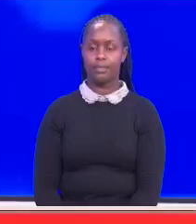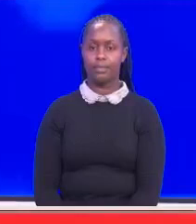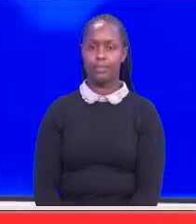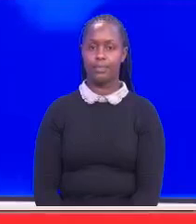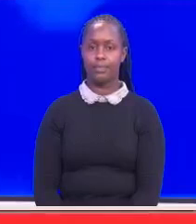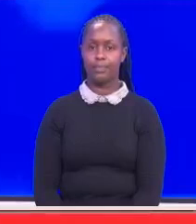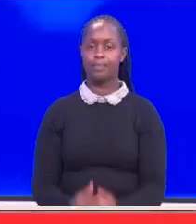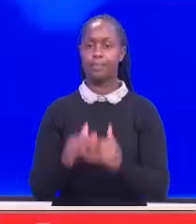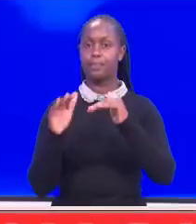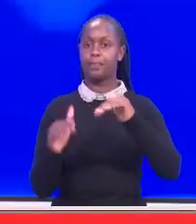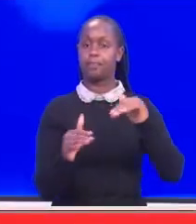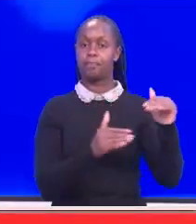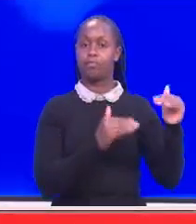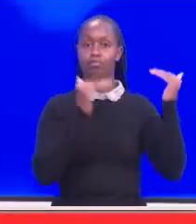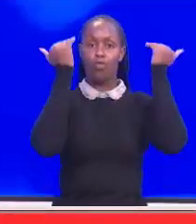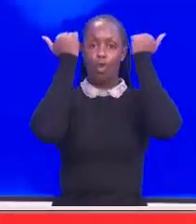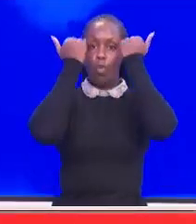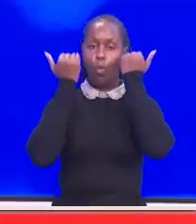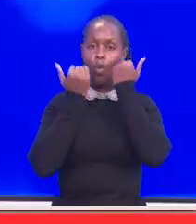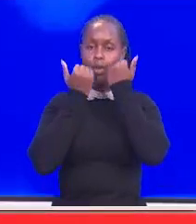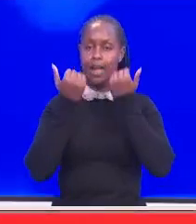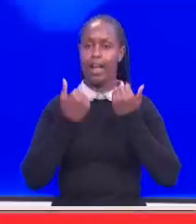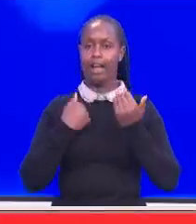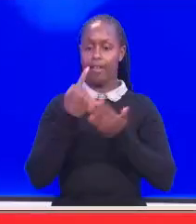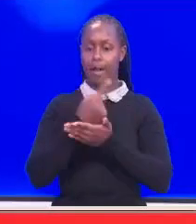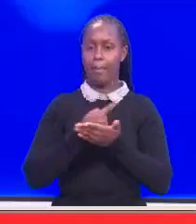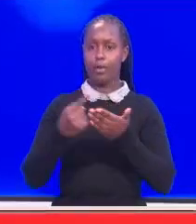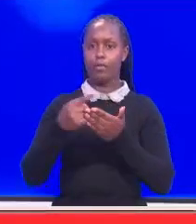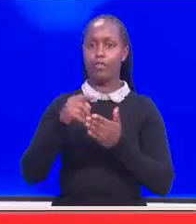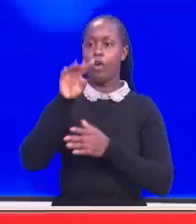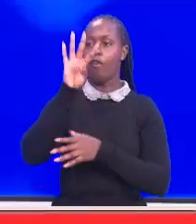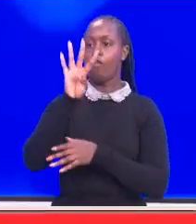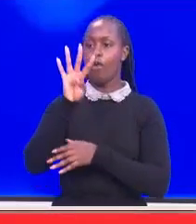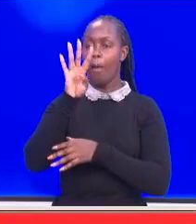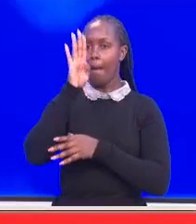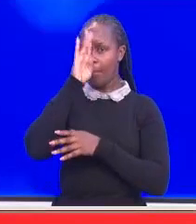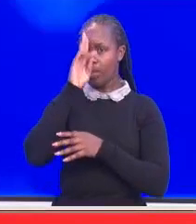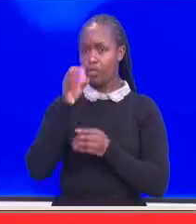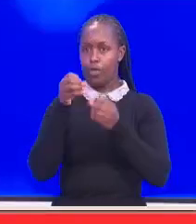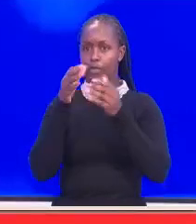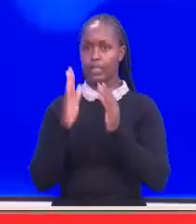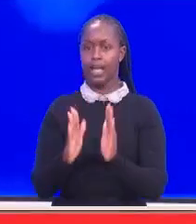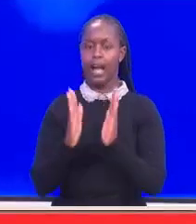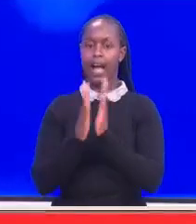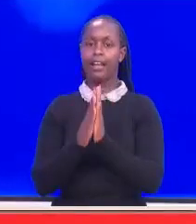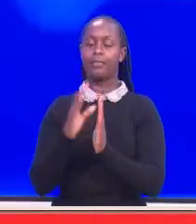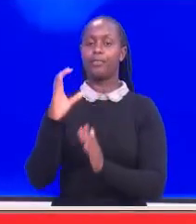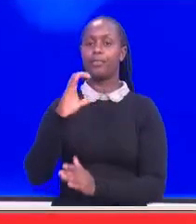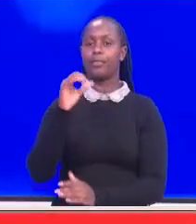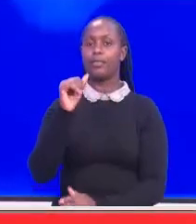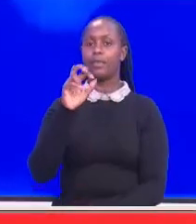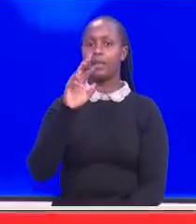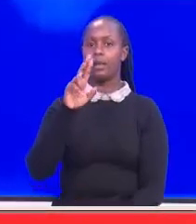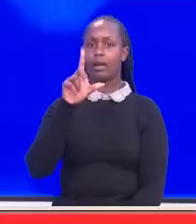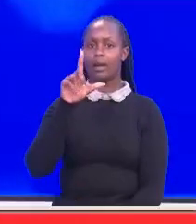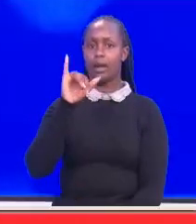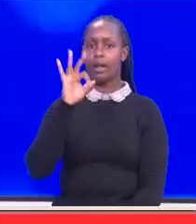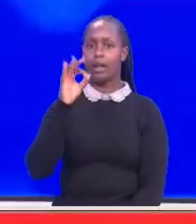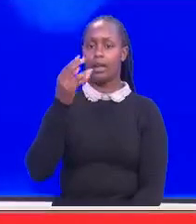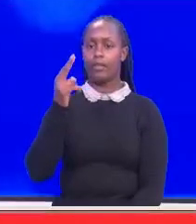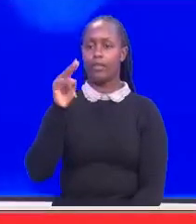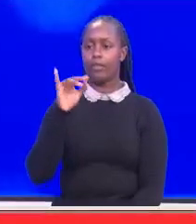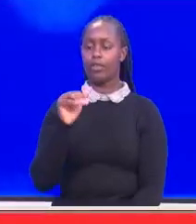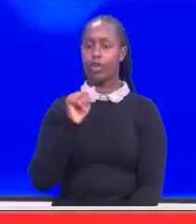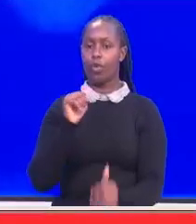Kwenye taarifa nyingine, mahakama imeamuru maafisa wanne wa polisi na mmiliki wa baa ya California iliyosambaza pombe haramu